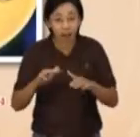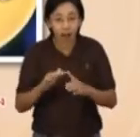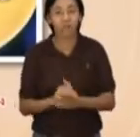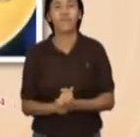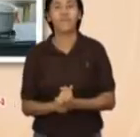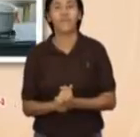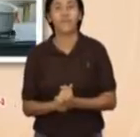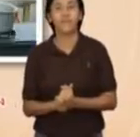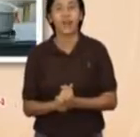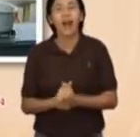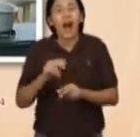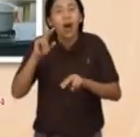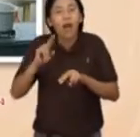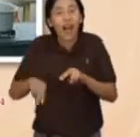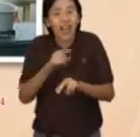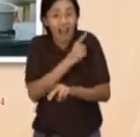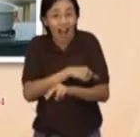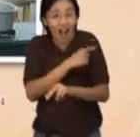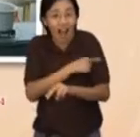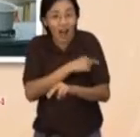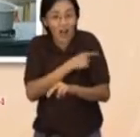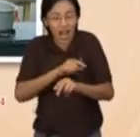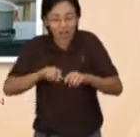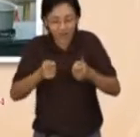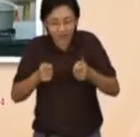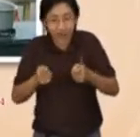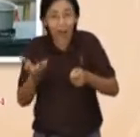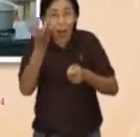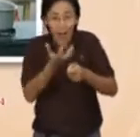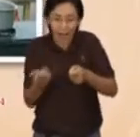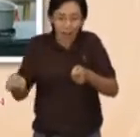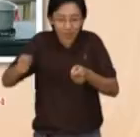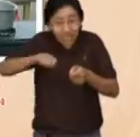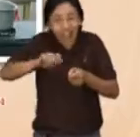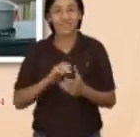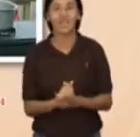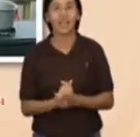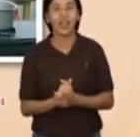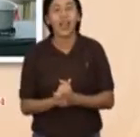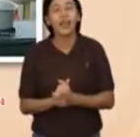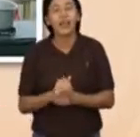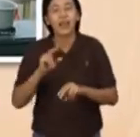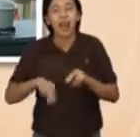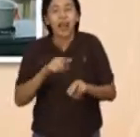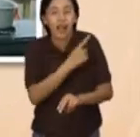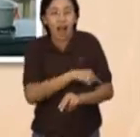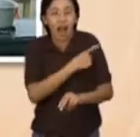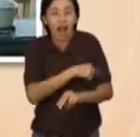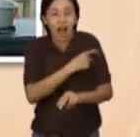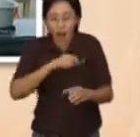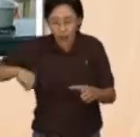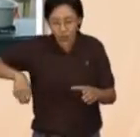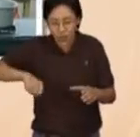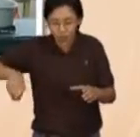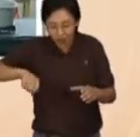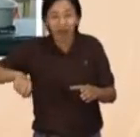ากรอกไข่ขาวนะฮะซึ่งไข่ขาวเนี่ยเราแค่เอามาคนๆให้เข้ากันแค่นั้นเอง แค่นั้นเองครับ แล้วก็เอามากรอกนะฮะ